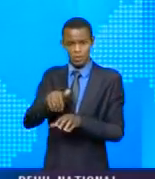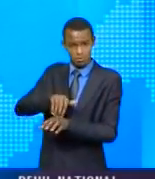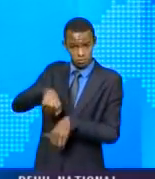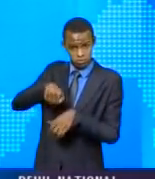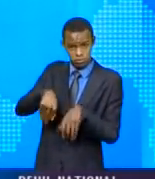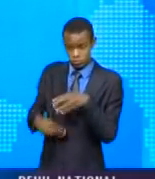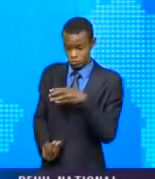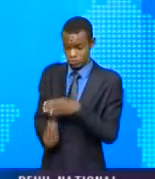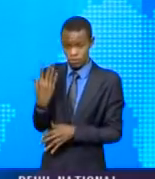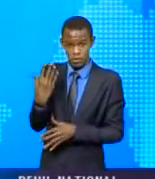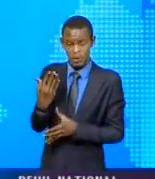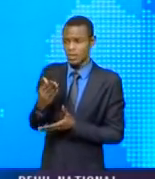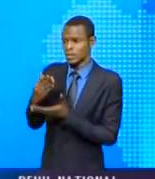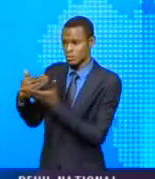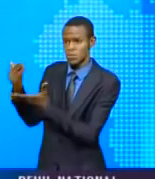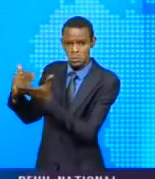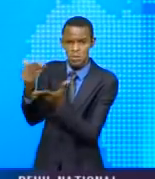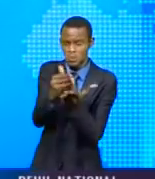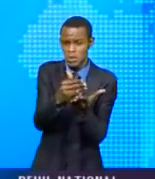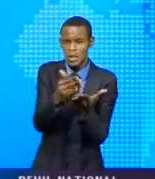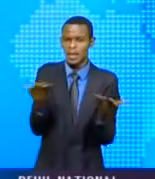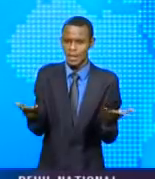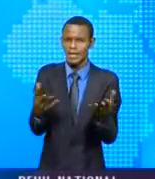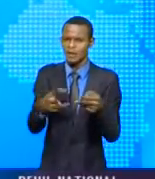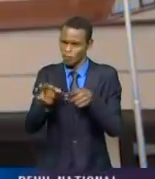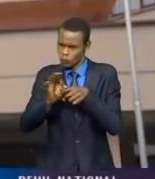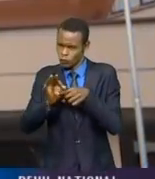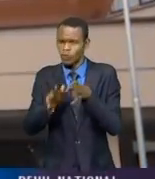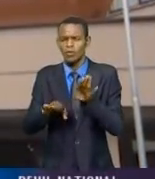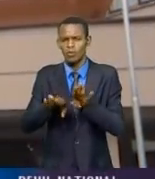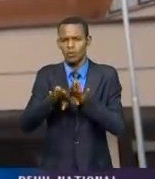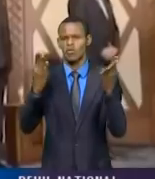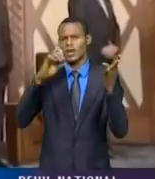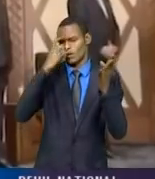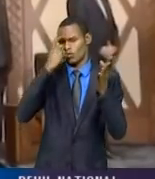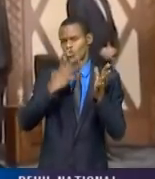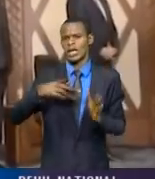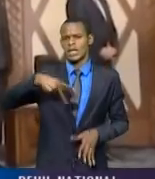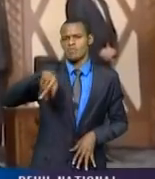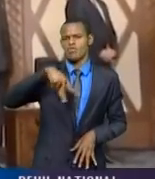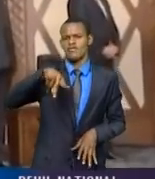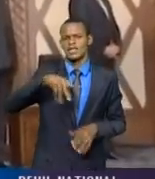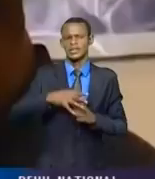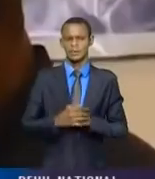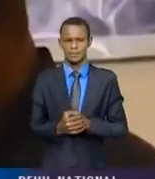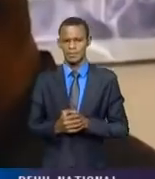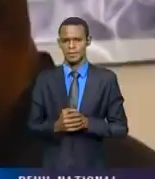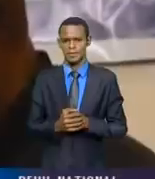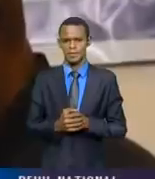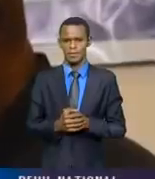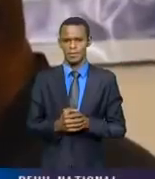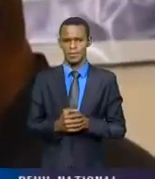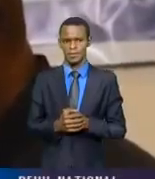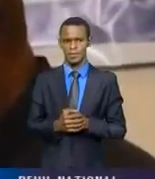a été présidée par le gouverneur de province du congo et l'association africaine des crédit rural